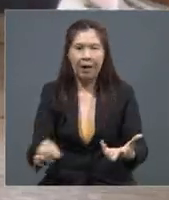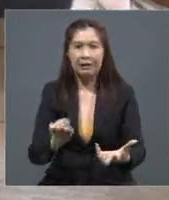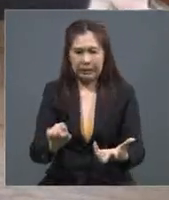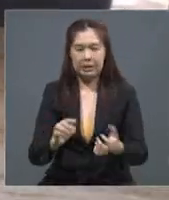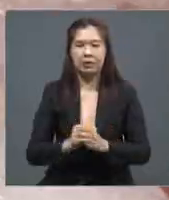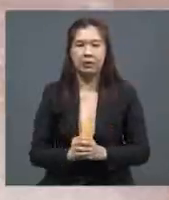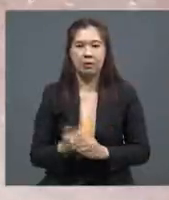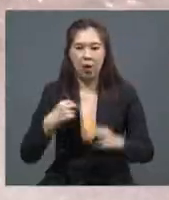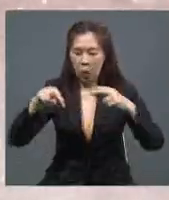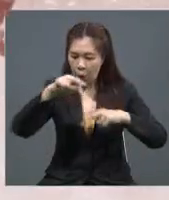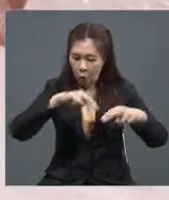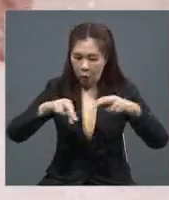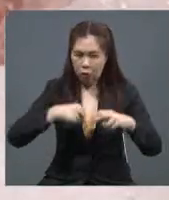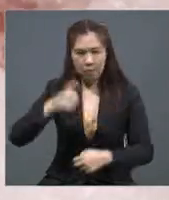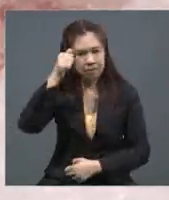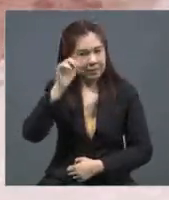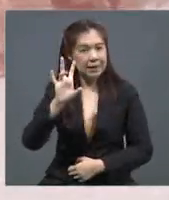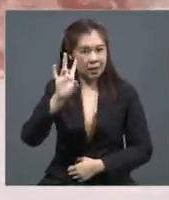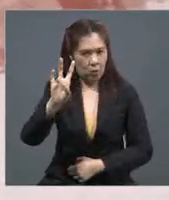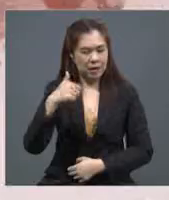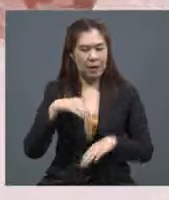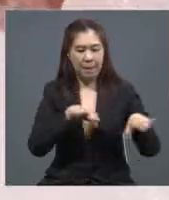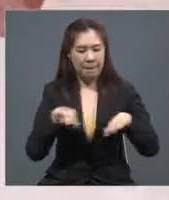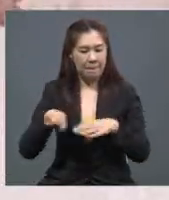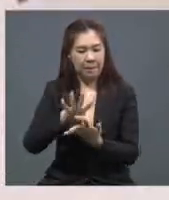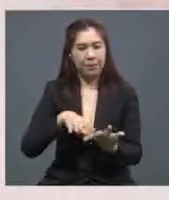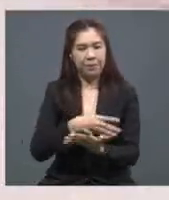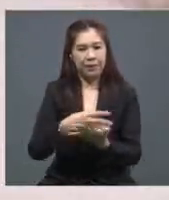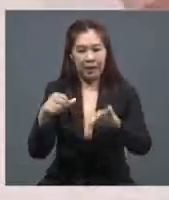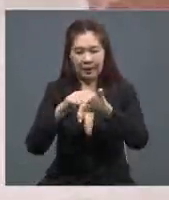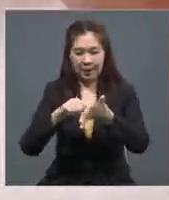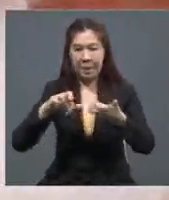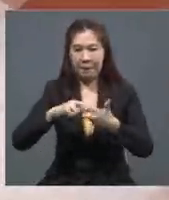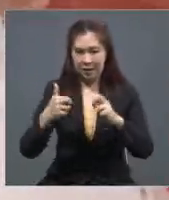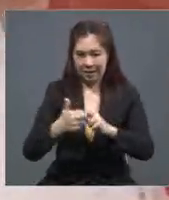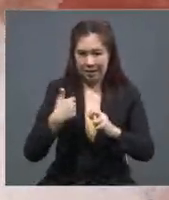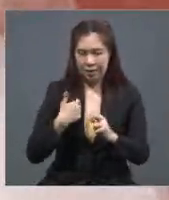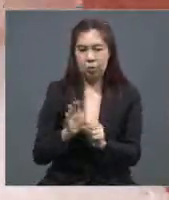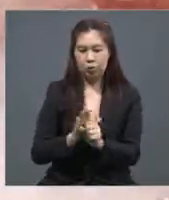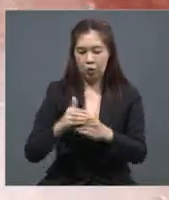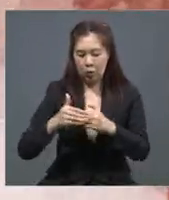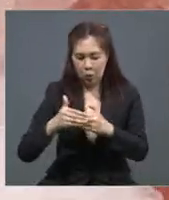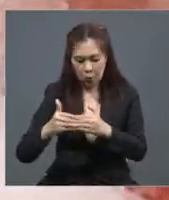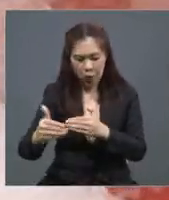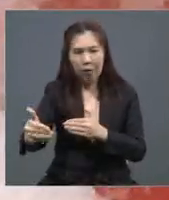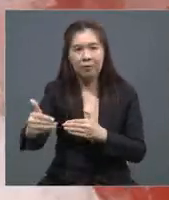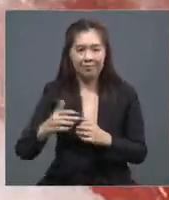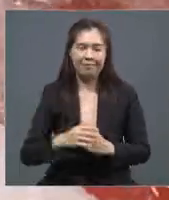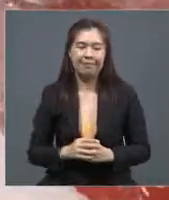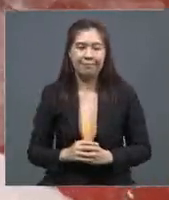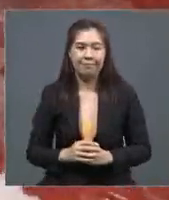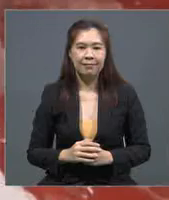รายงานผลการตรวจสอบภายใน 7วันแล้วก็เตรียมมาตรการในการแก้ไขปัญหาทั้งในระยะกลางแล้วก็ในระยะยาวด้วยนะ